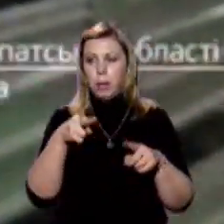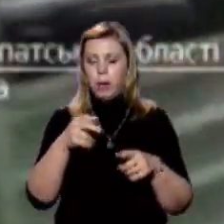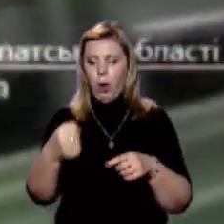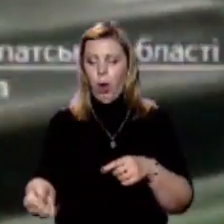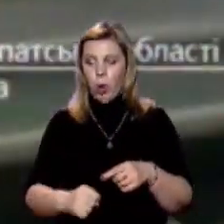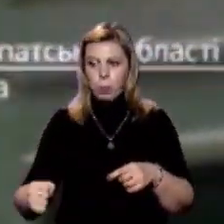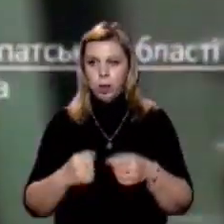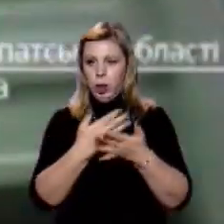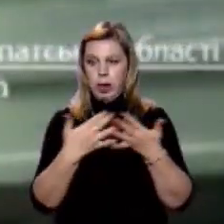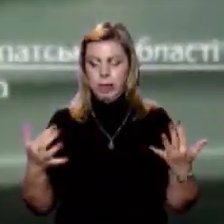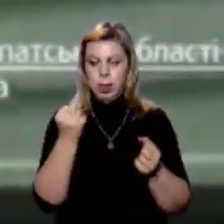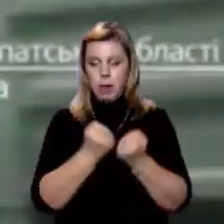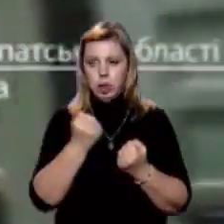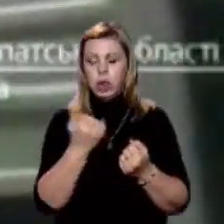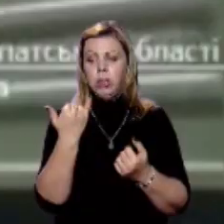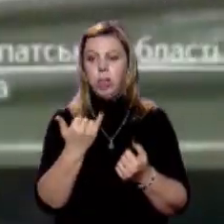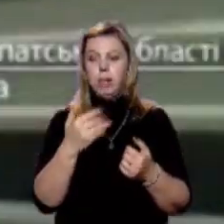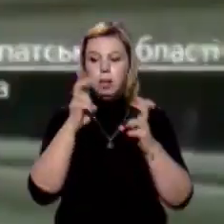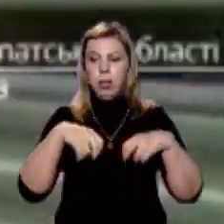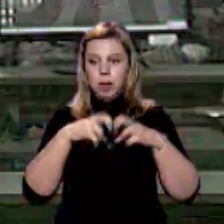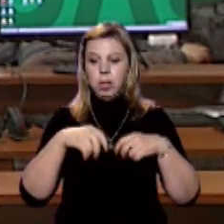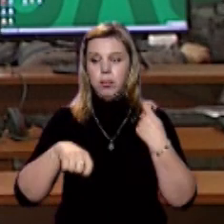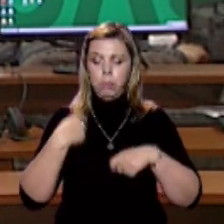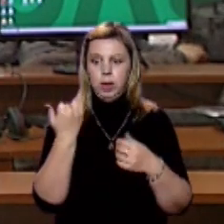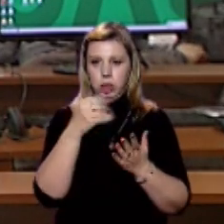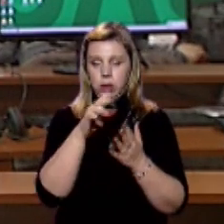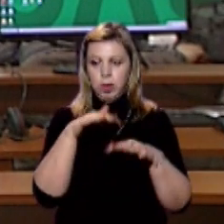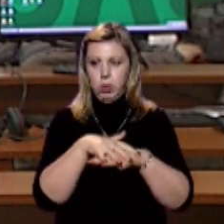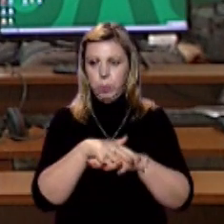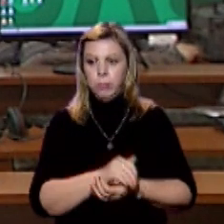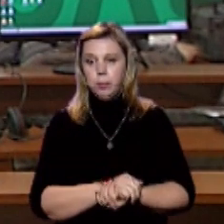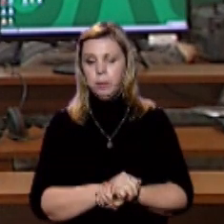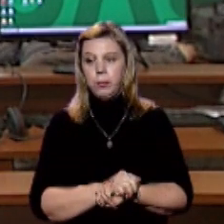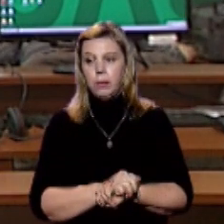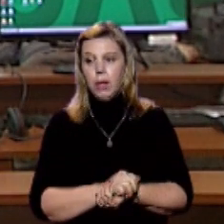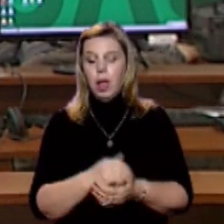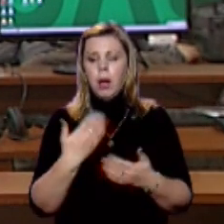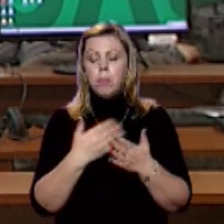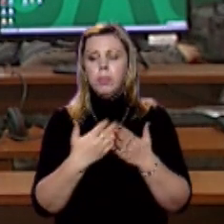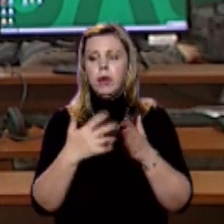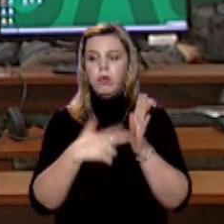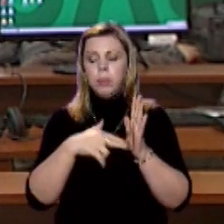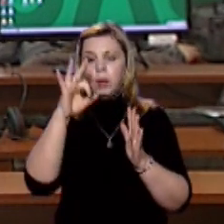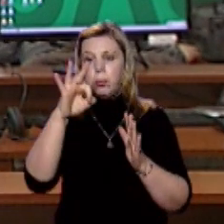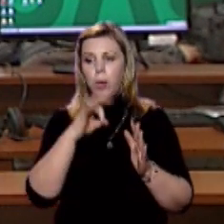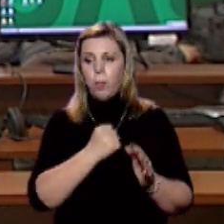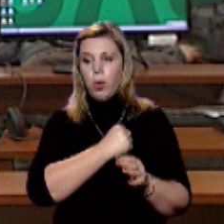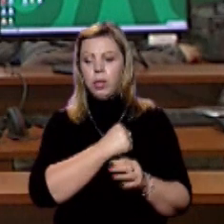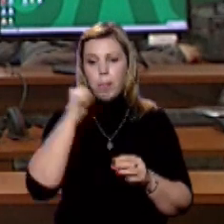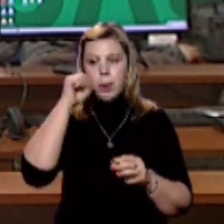передач до різних автомобілів. Наразі триває слідство, збитки встановлюють. Майже 80%